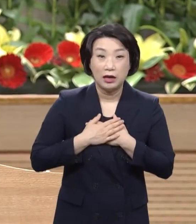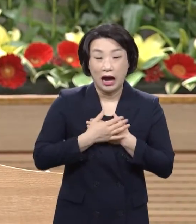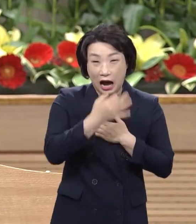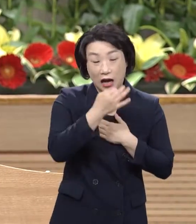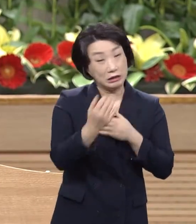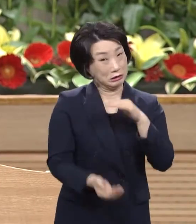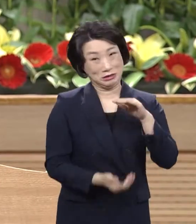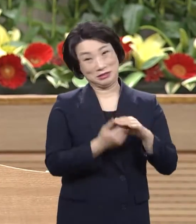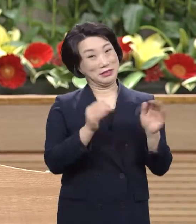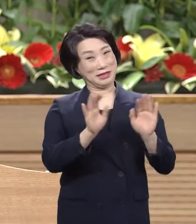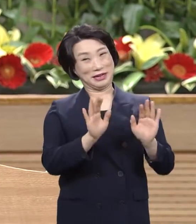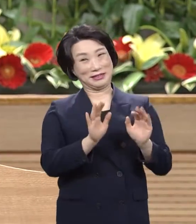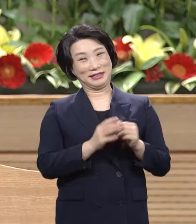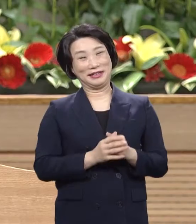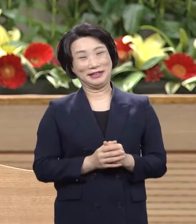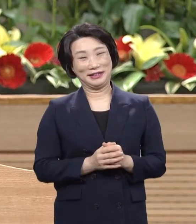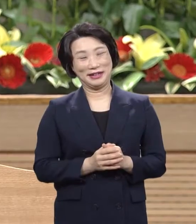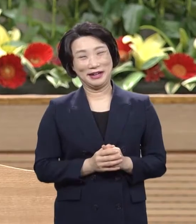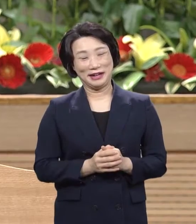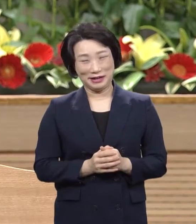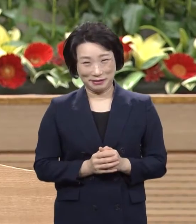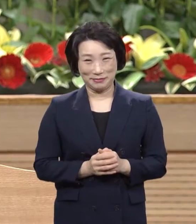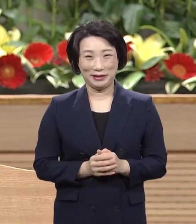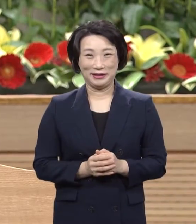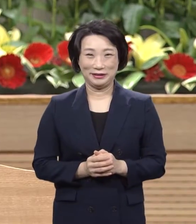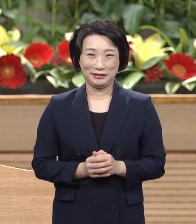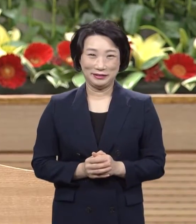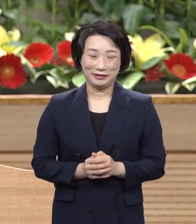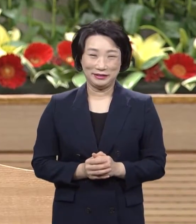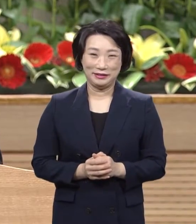육체의 욕심을 이루지 아니하리라.